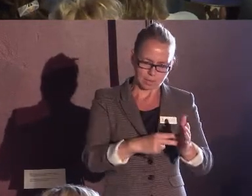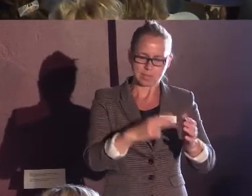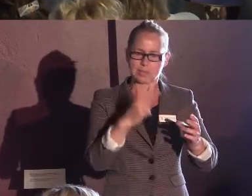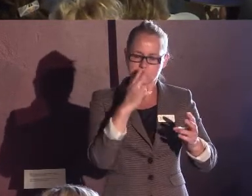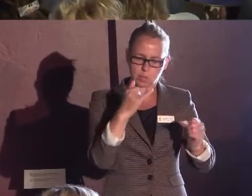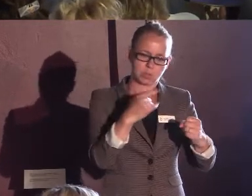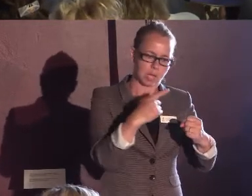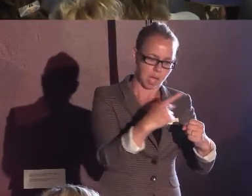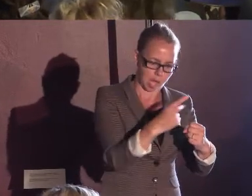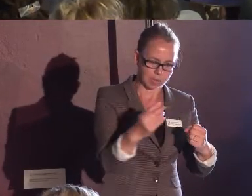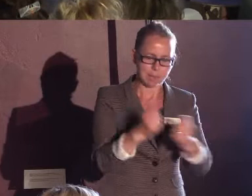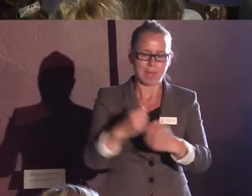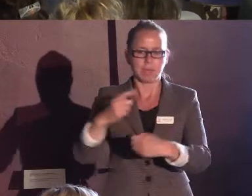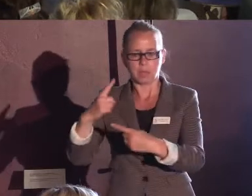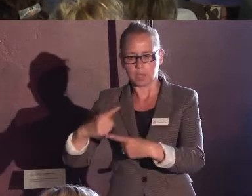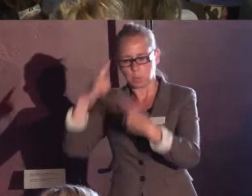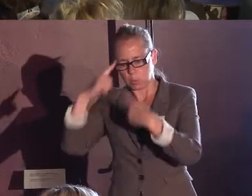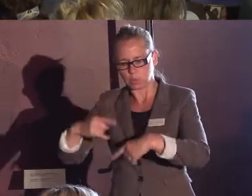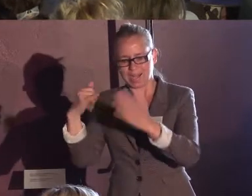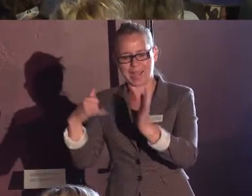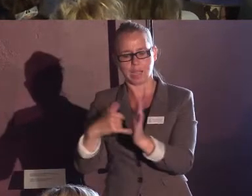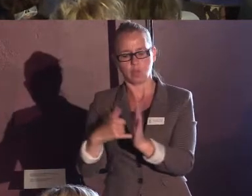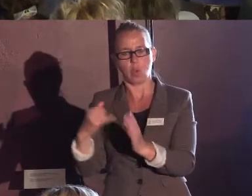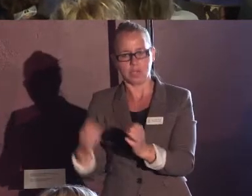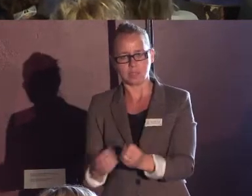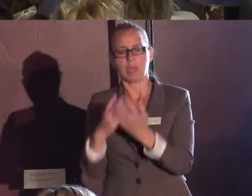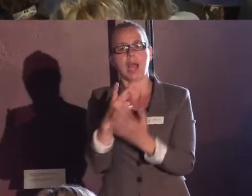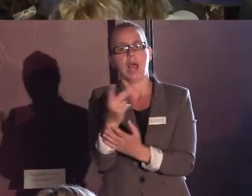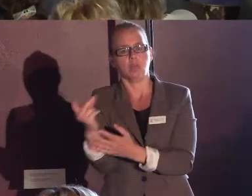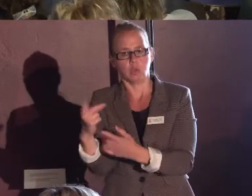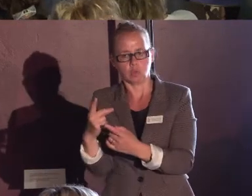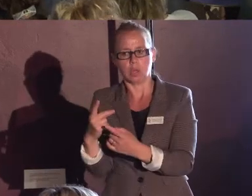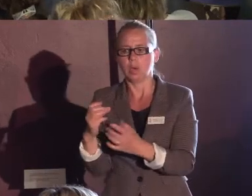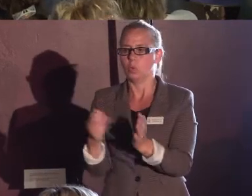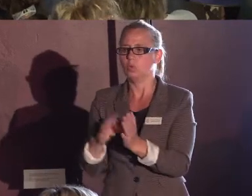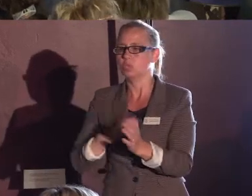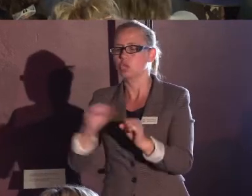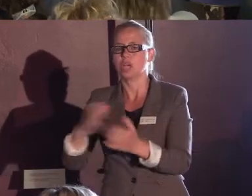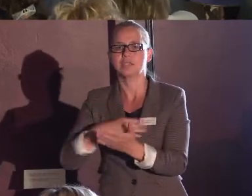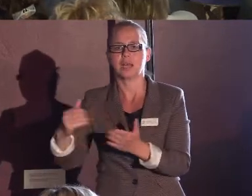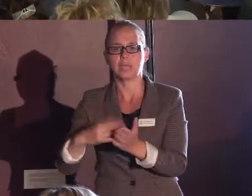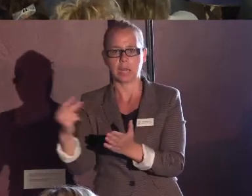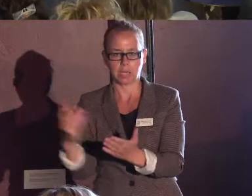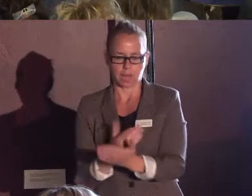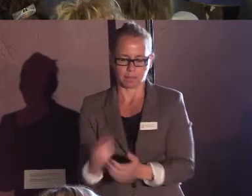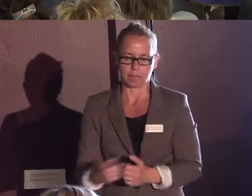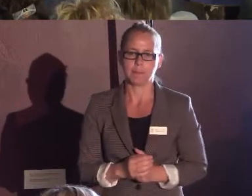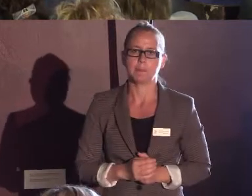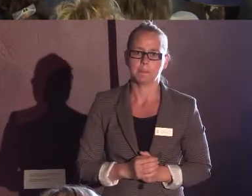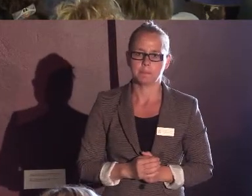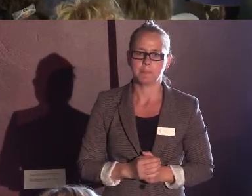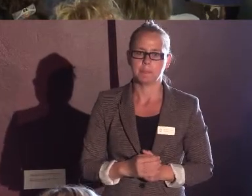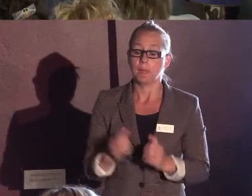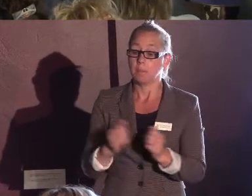kulturella innehållet blir helt annorlunda om man använder en annan kulturell utgångspunkt än vår västerländska.